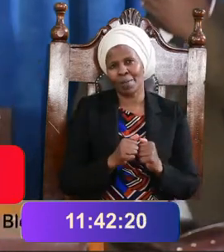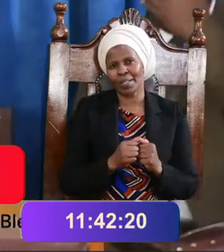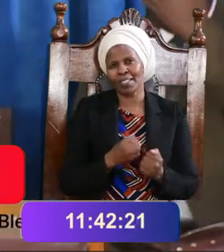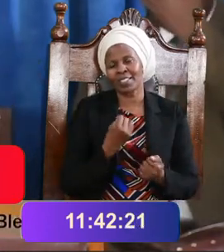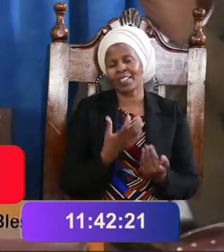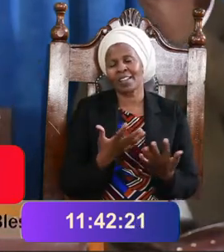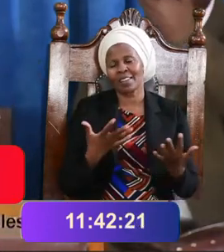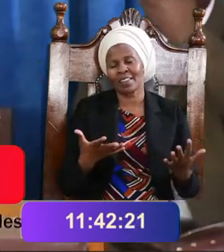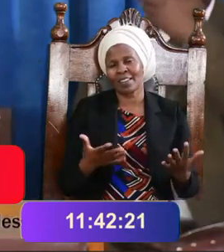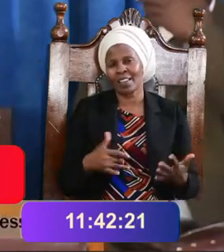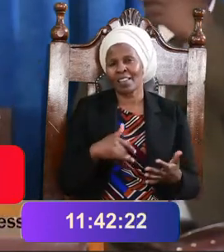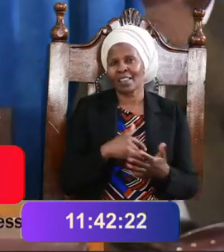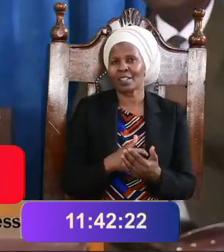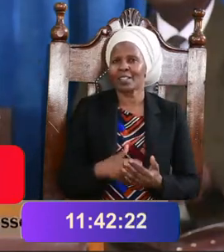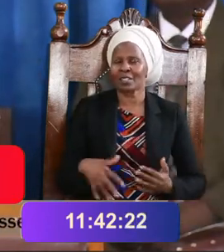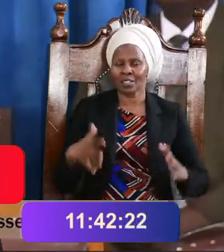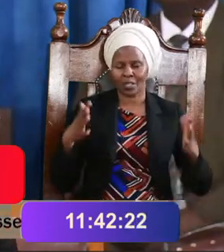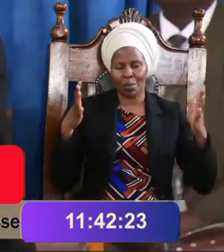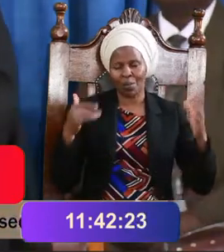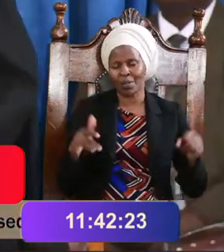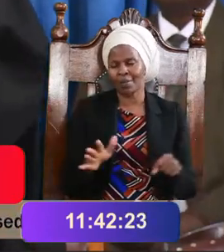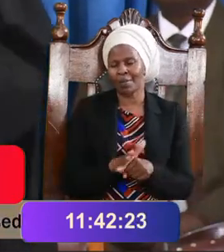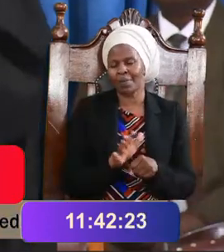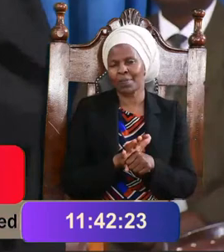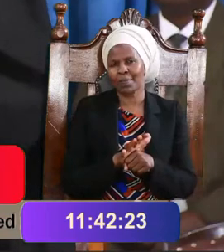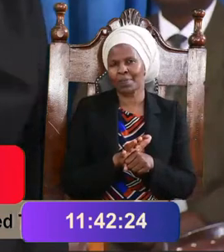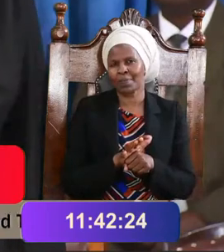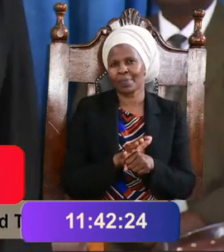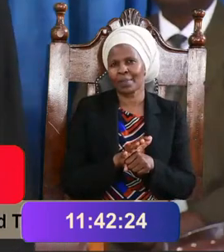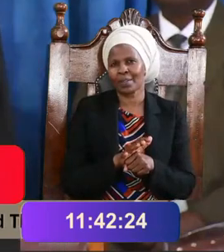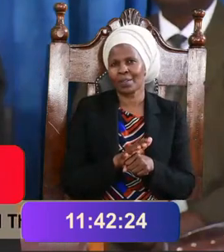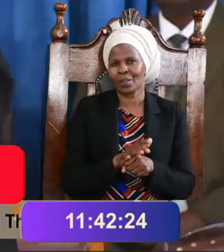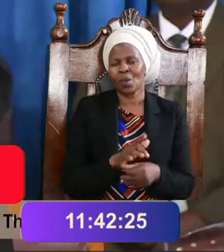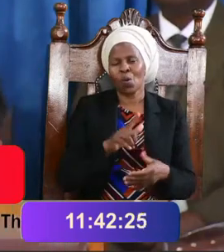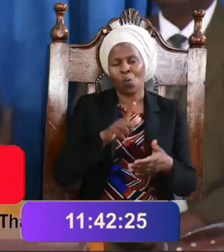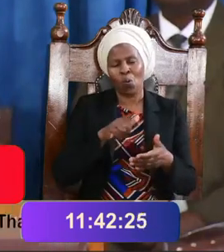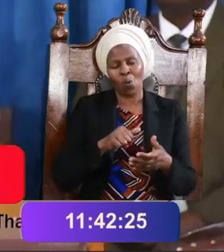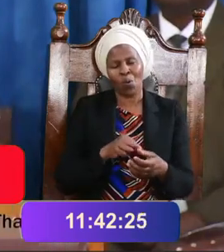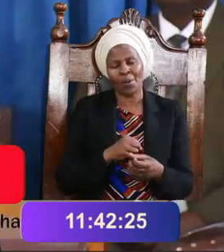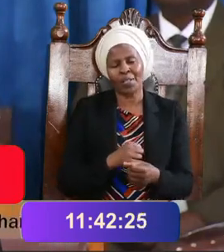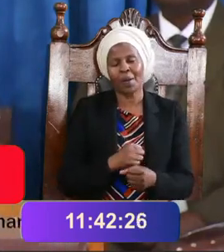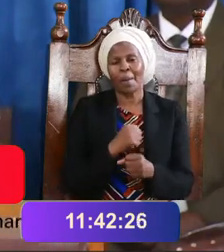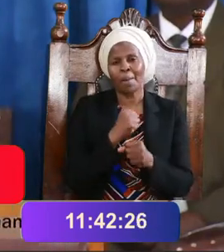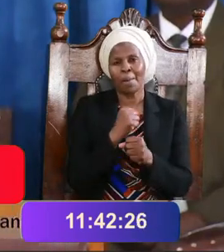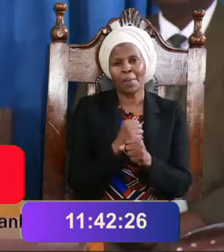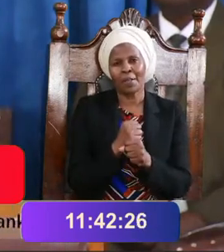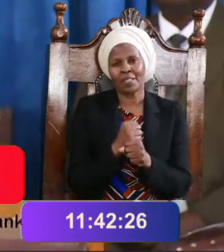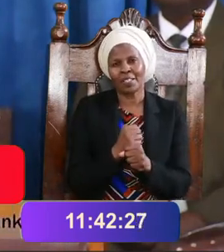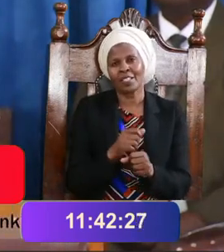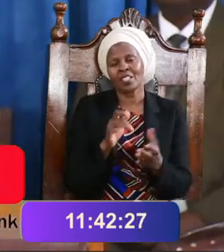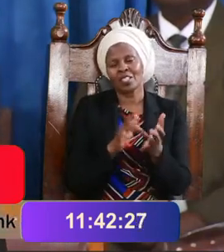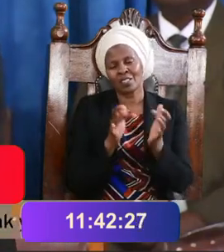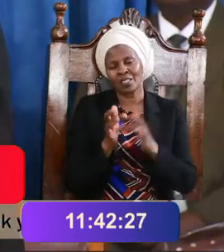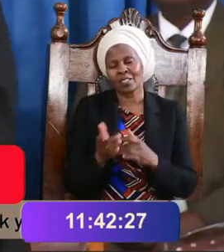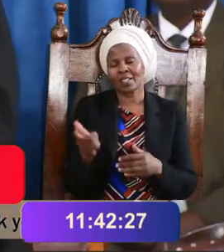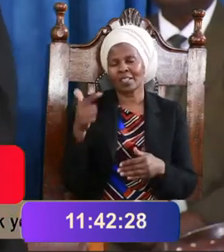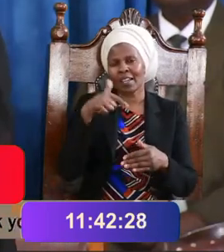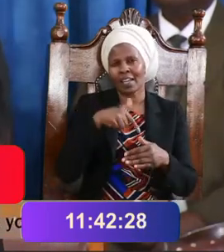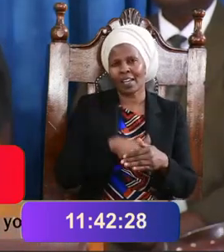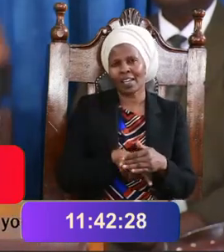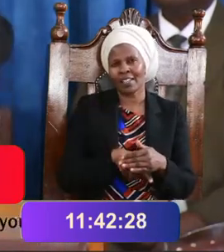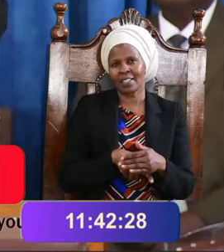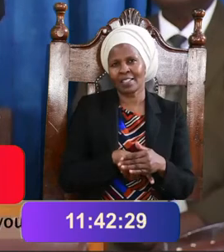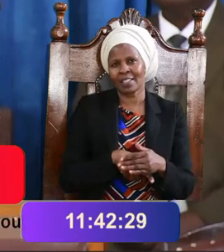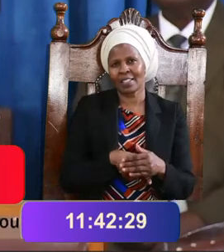ambalo lishangiliwa sana. Na ni mambo yapi yalifanya kuingia kwa Yesu Yerusalemu